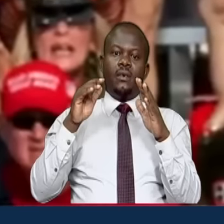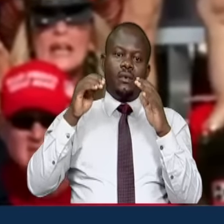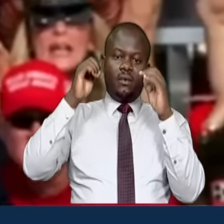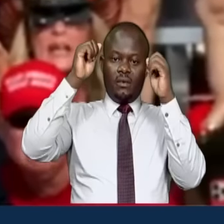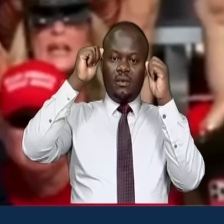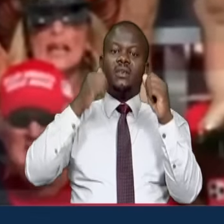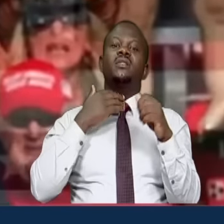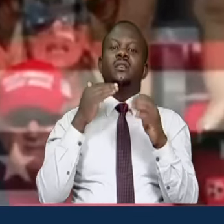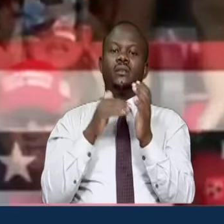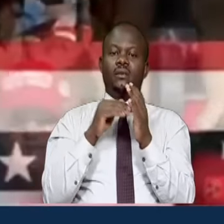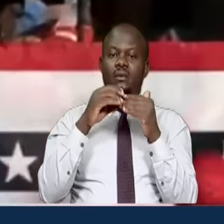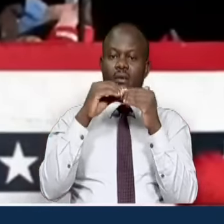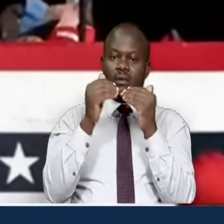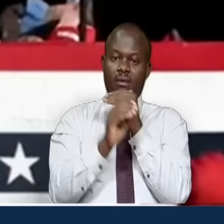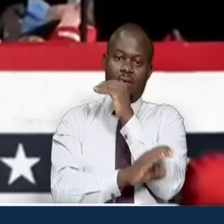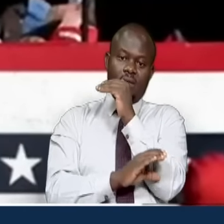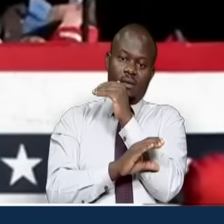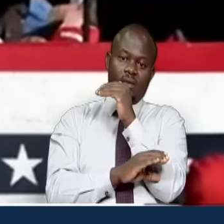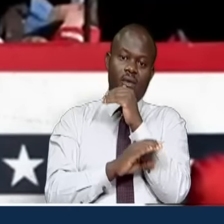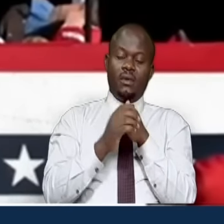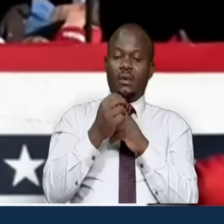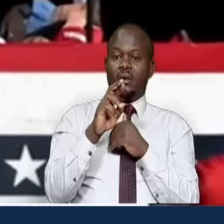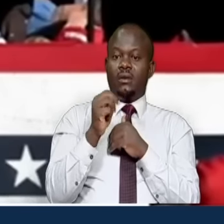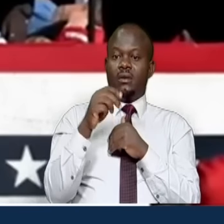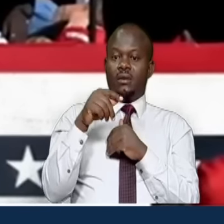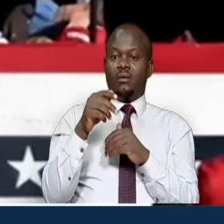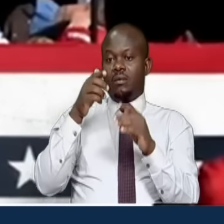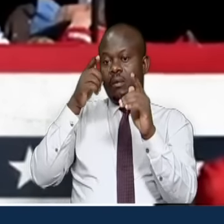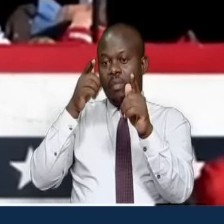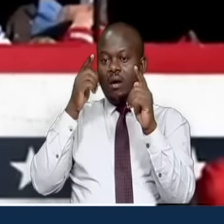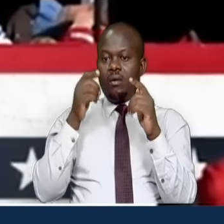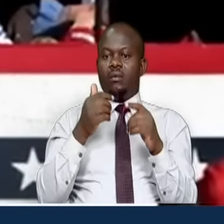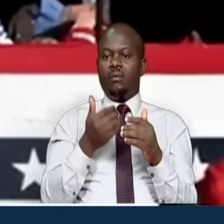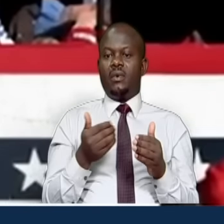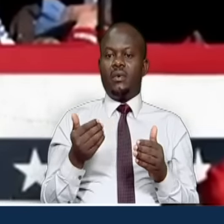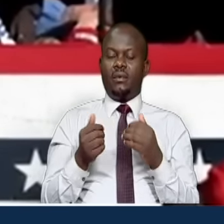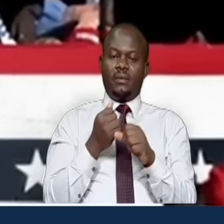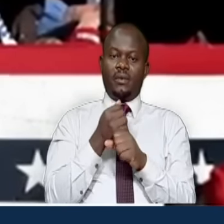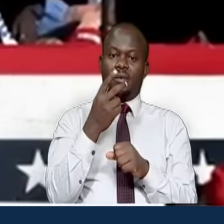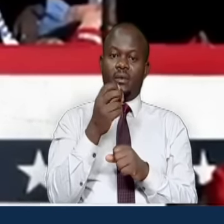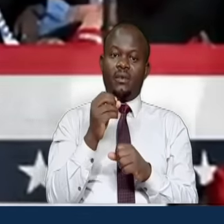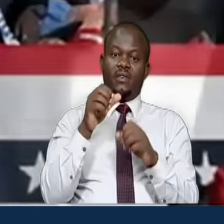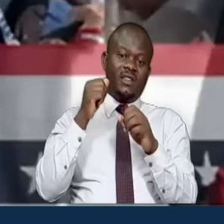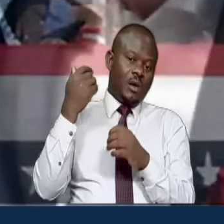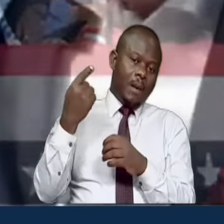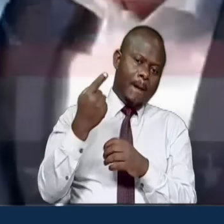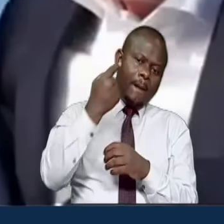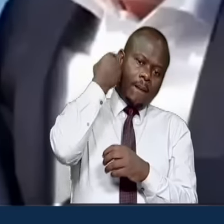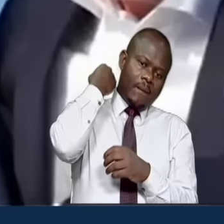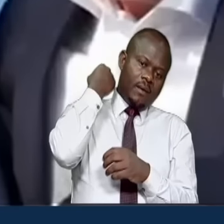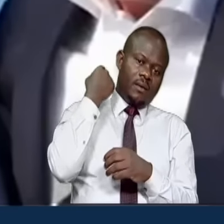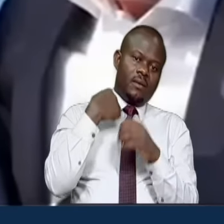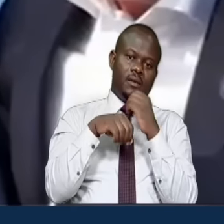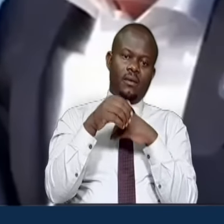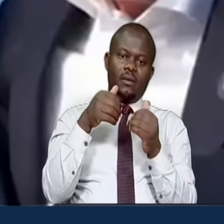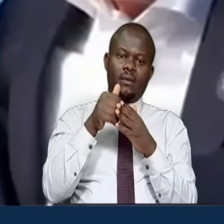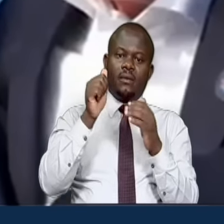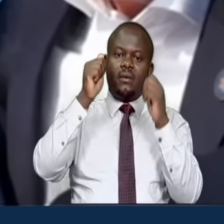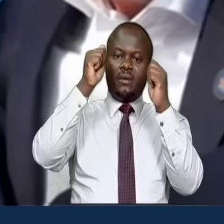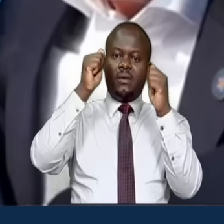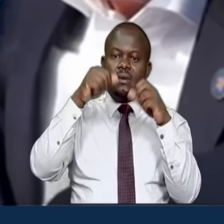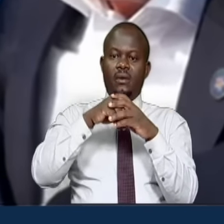kongera kuyobora iki gihugu. Trump yarashwe n'umusore imyaka 20 isasu rifata ugutwi kw'iburyo bwo ari mu bikorwa bye byo kwiyamamaza